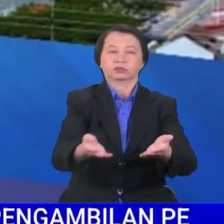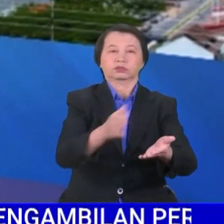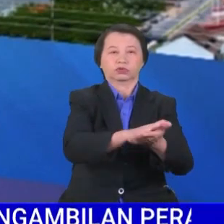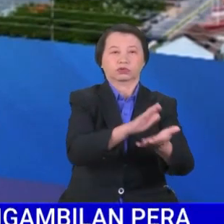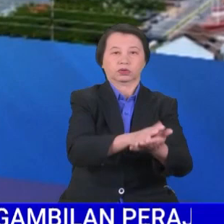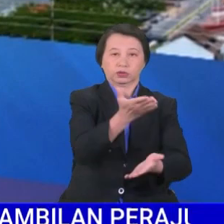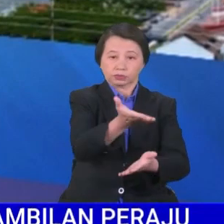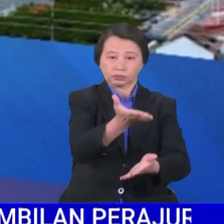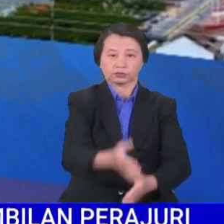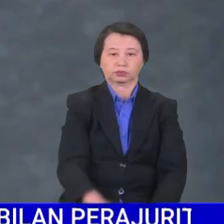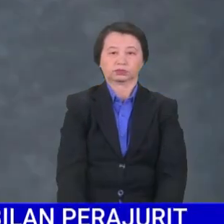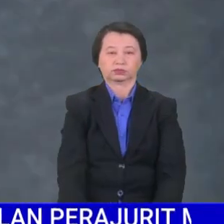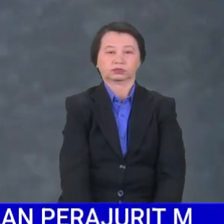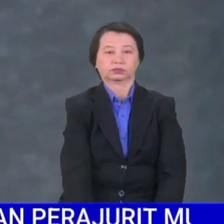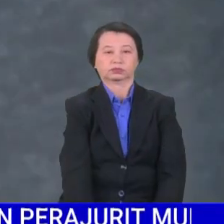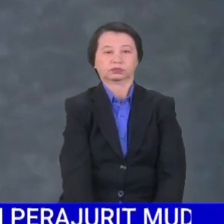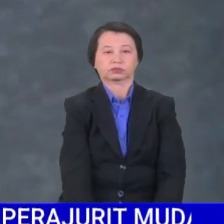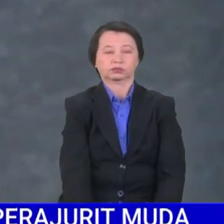terbabik